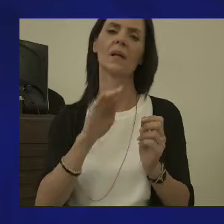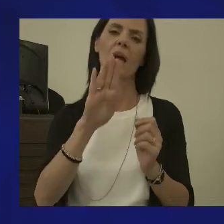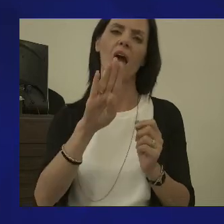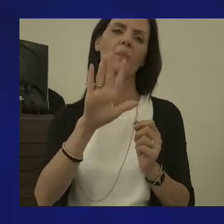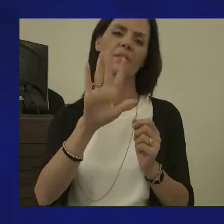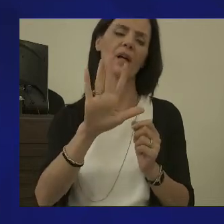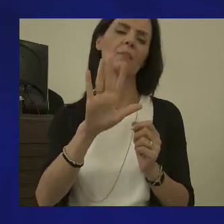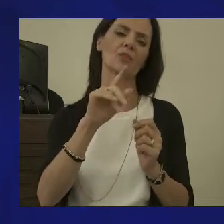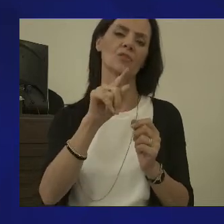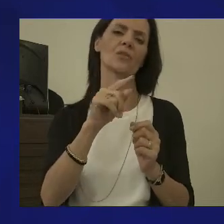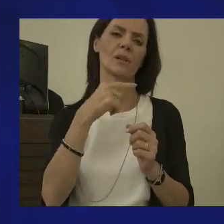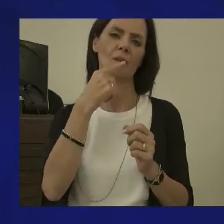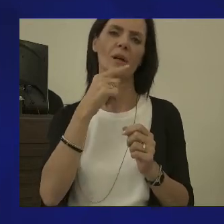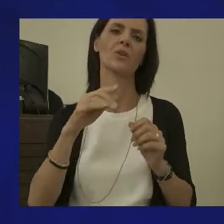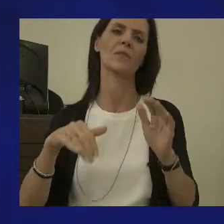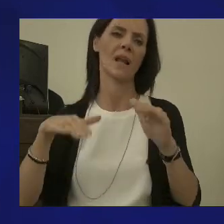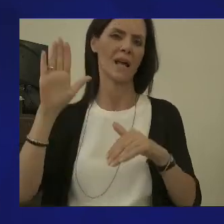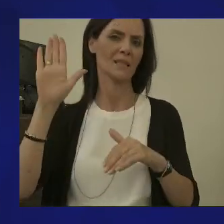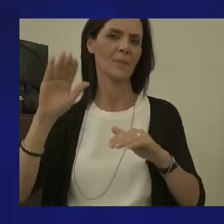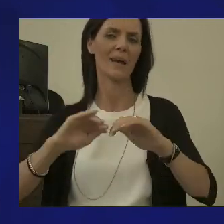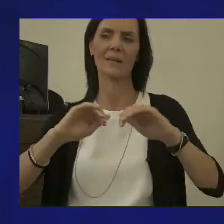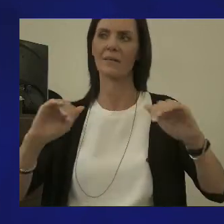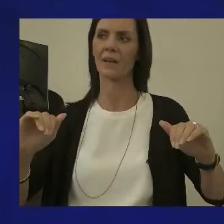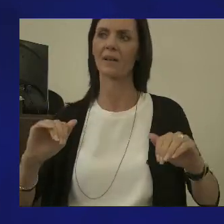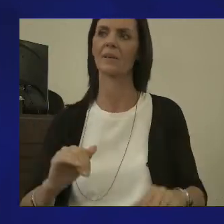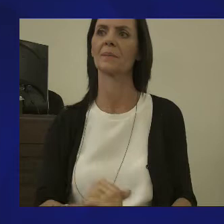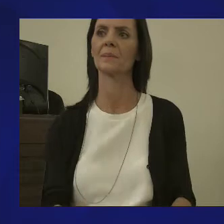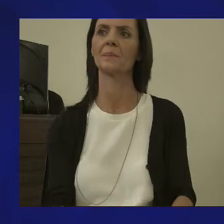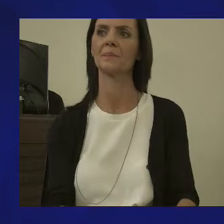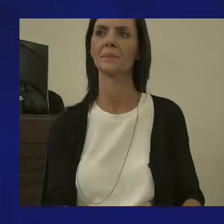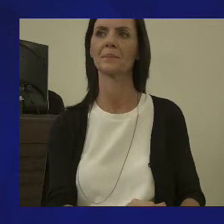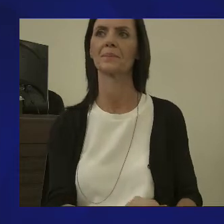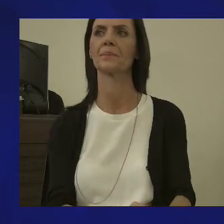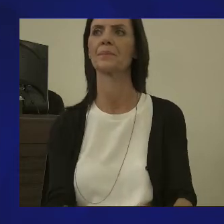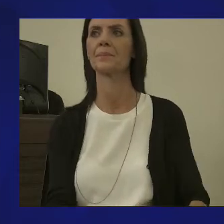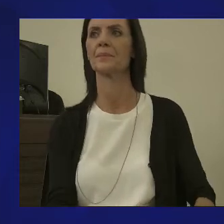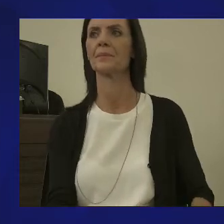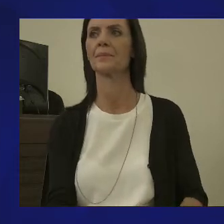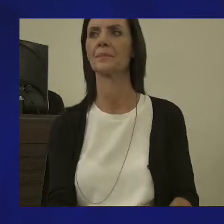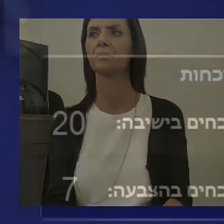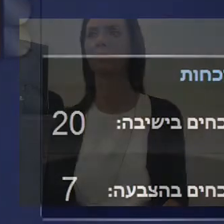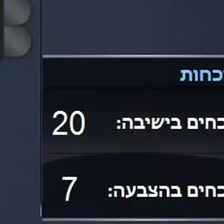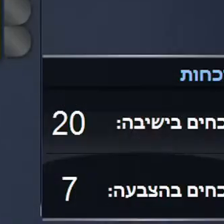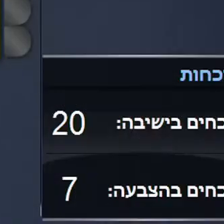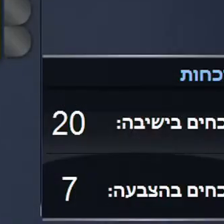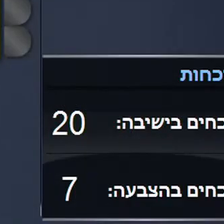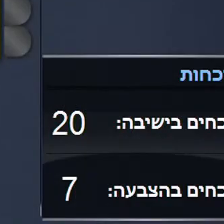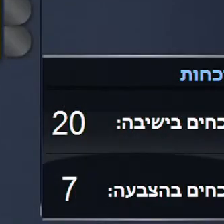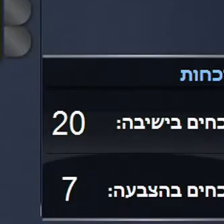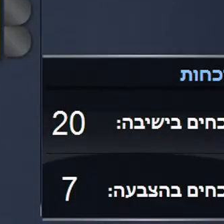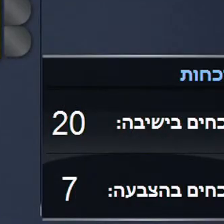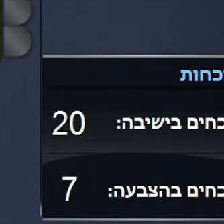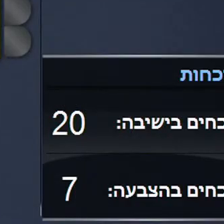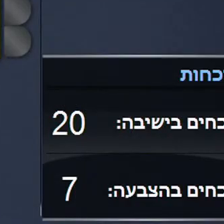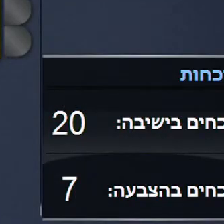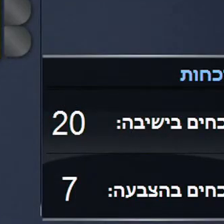ביחד. כן, אבל ההצבעה היא נפרדת, אכן. הצבעה נפרדת? אוקיי, כך זה מופיע על סדר היום, אז בואו נצביע שוב על סעיף